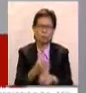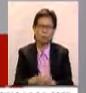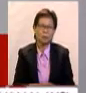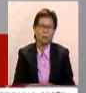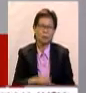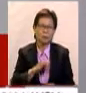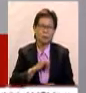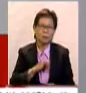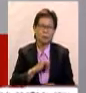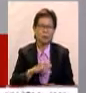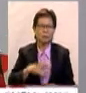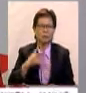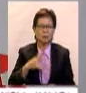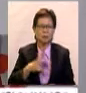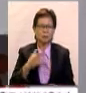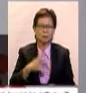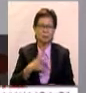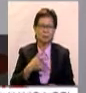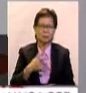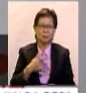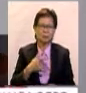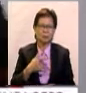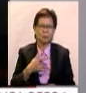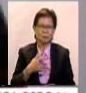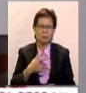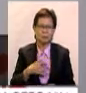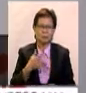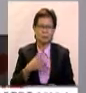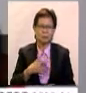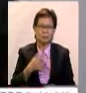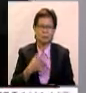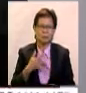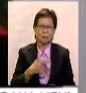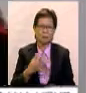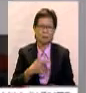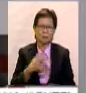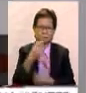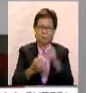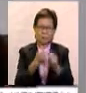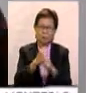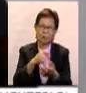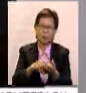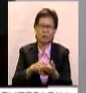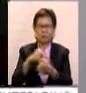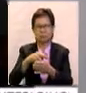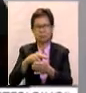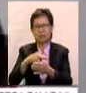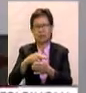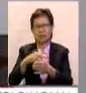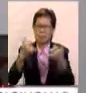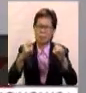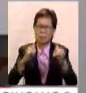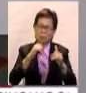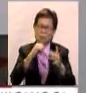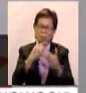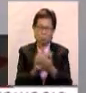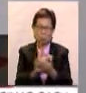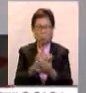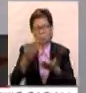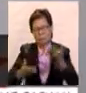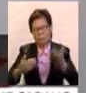So saya rasa 2 tahun ini pun tak berapa bagus lah result saya. So mungkin ada